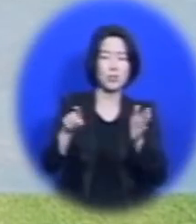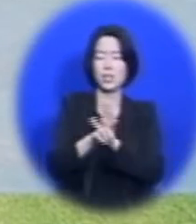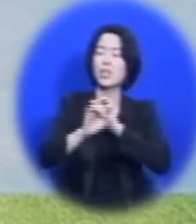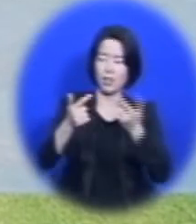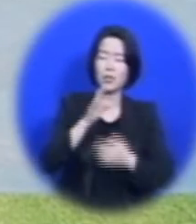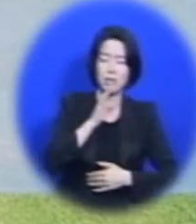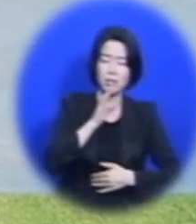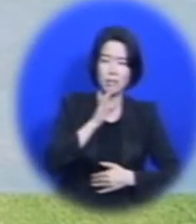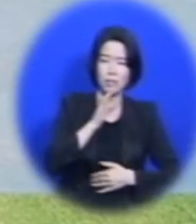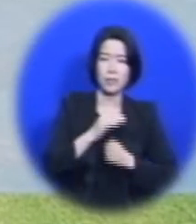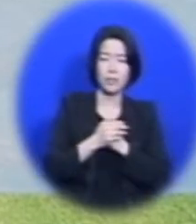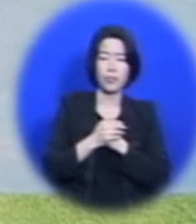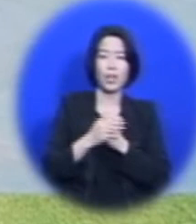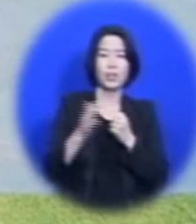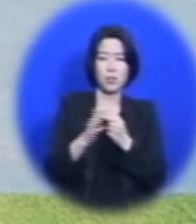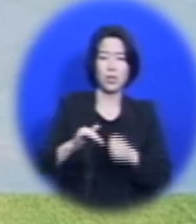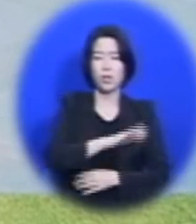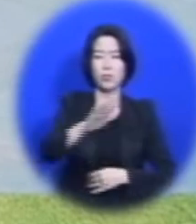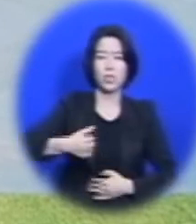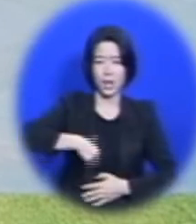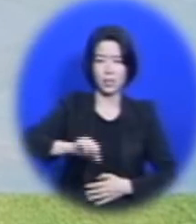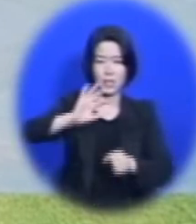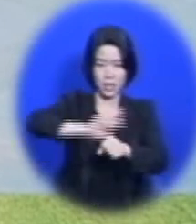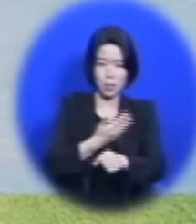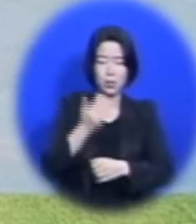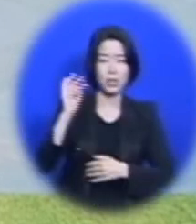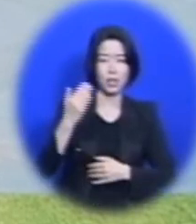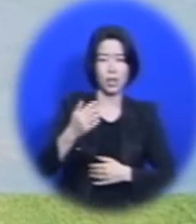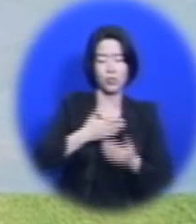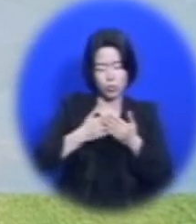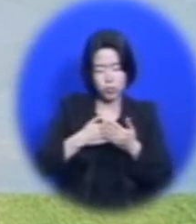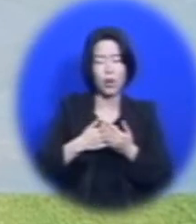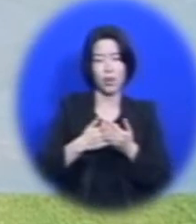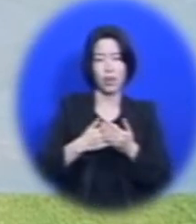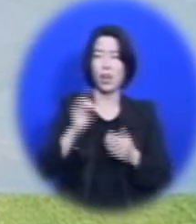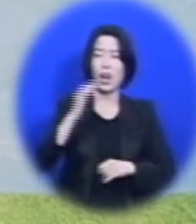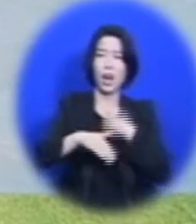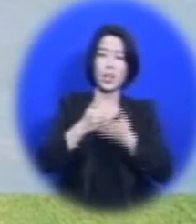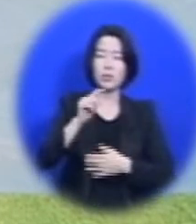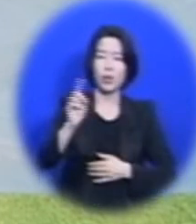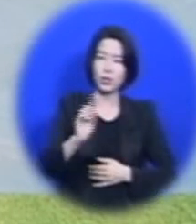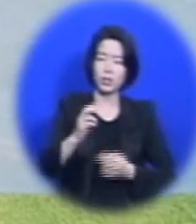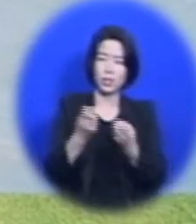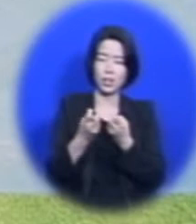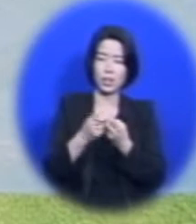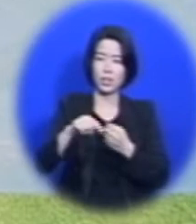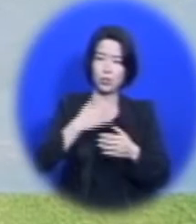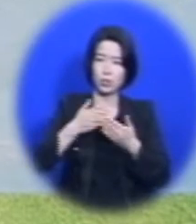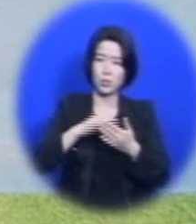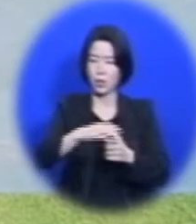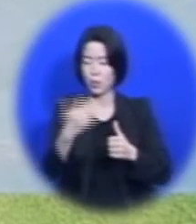않았어요. 그래서 우리 아들이 잘못될까 봐 너무 두려워요. 하나님, 어떻게 이 두려움에서 벗어날 수